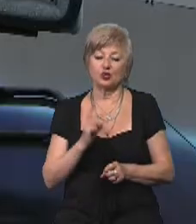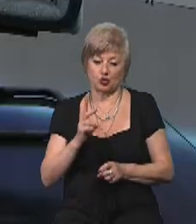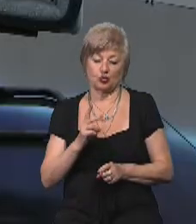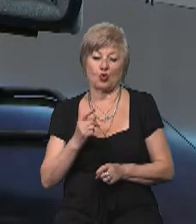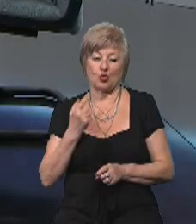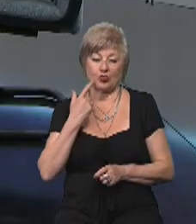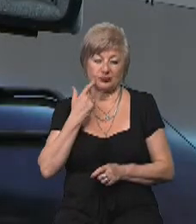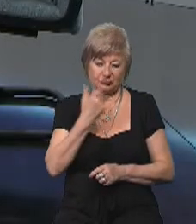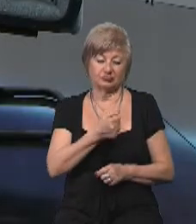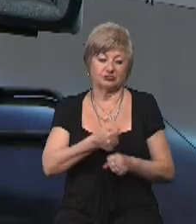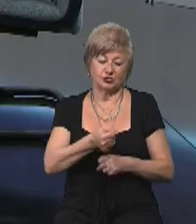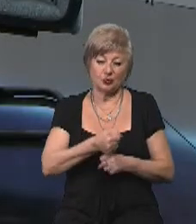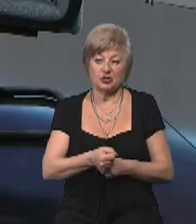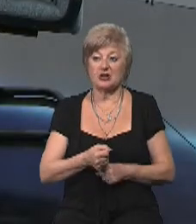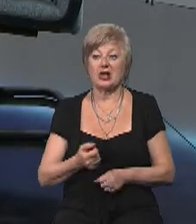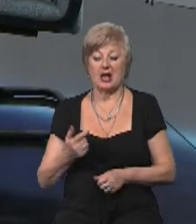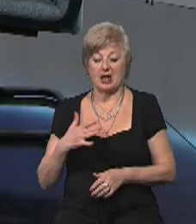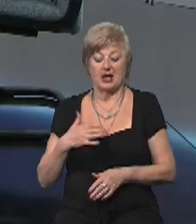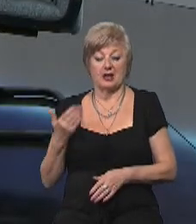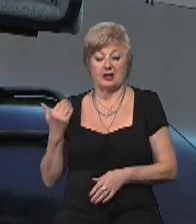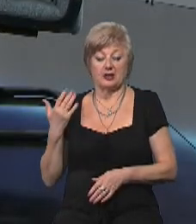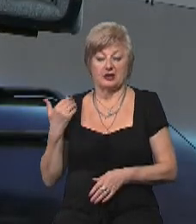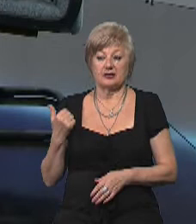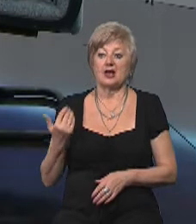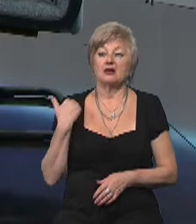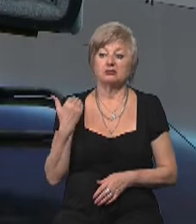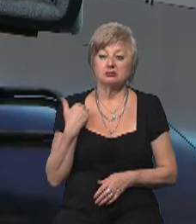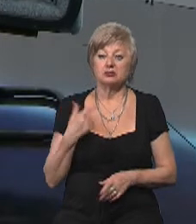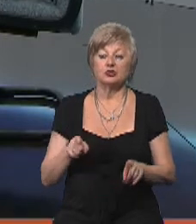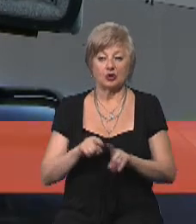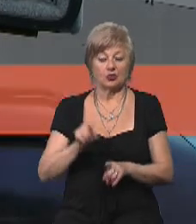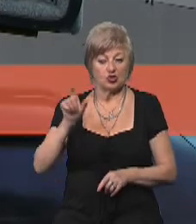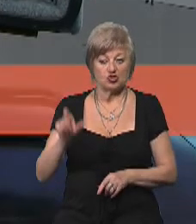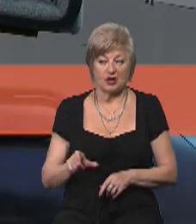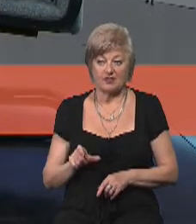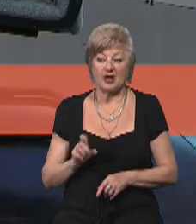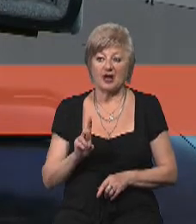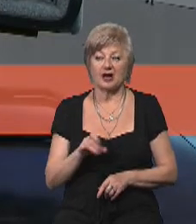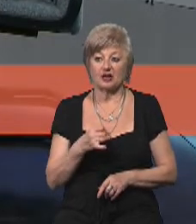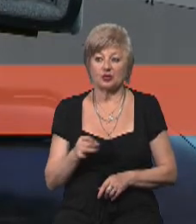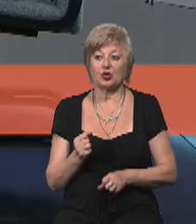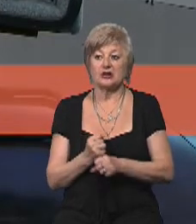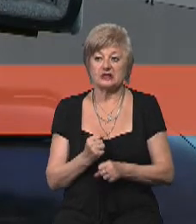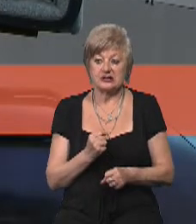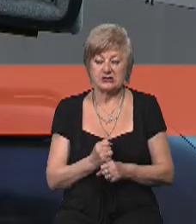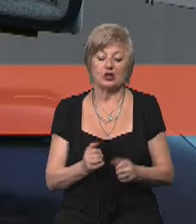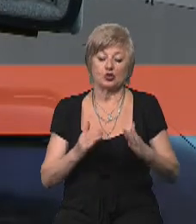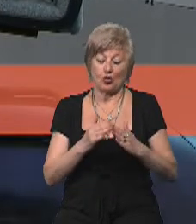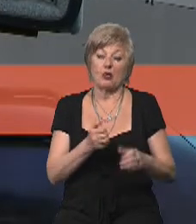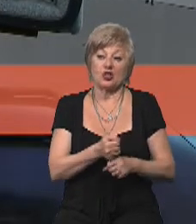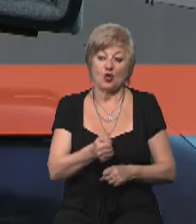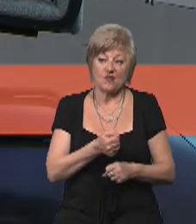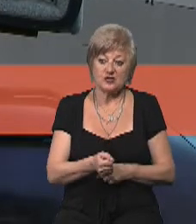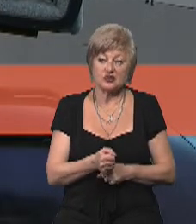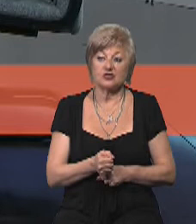І, наприклад, до мене нещодавно звернувся такий кривдник, який вчинив домашнє насильство.